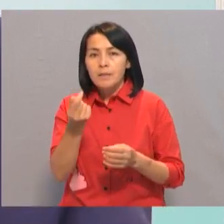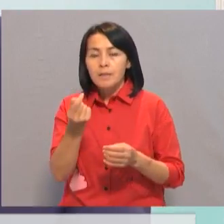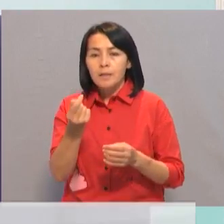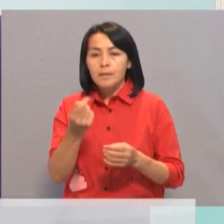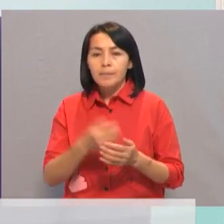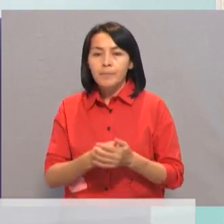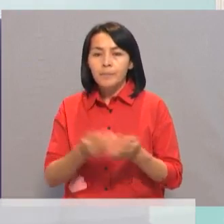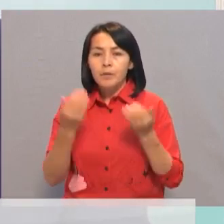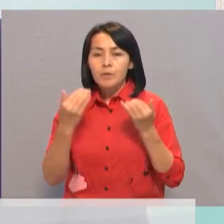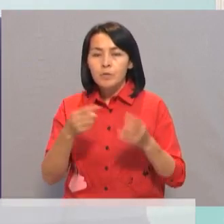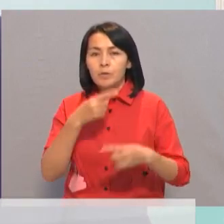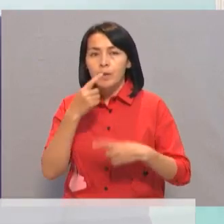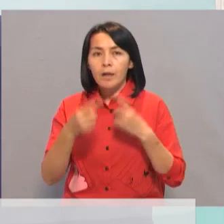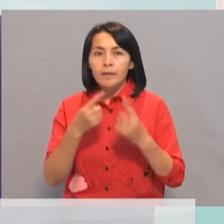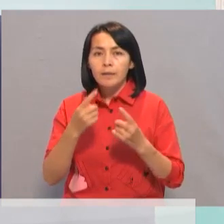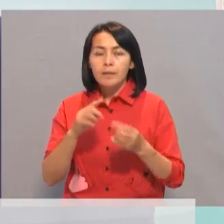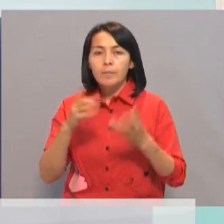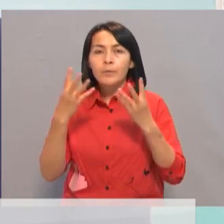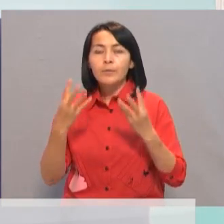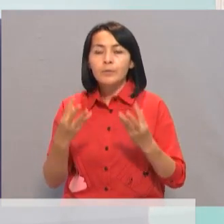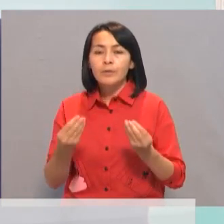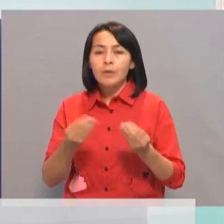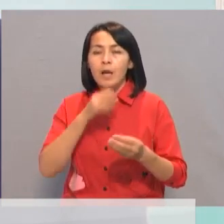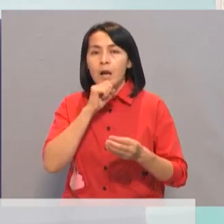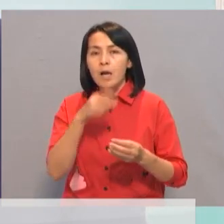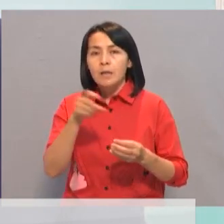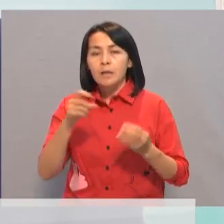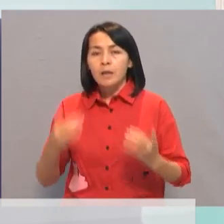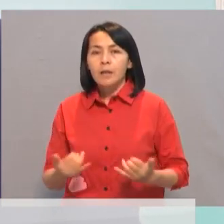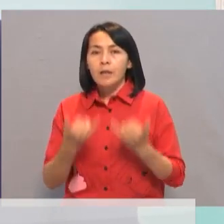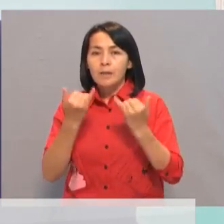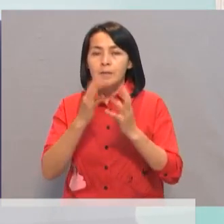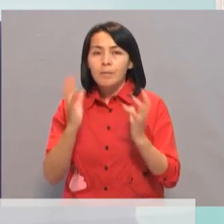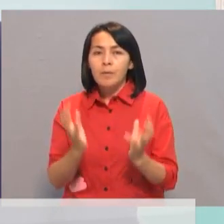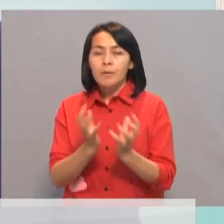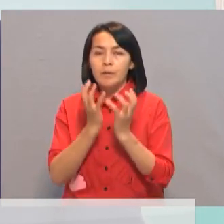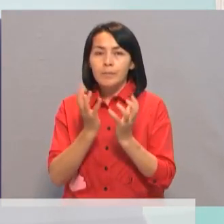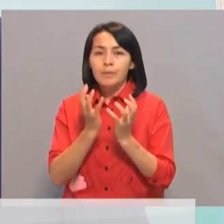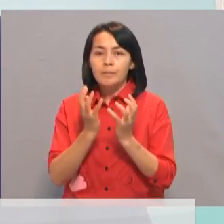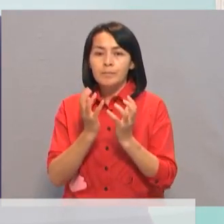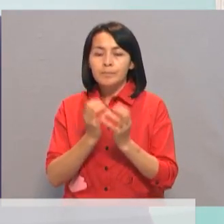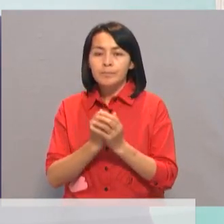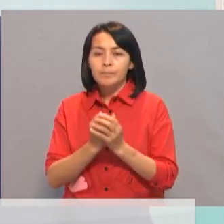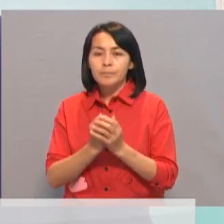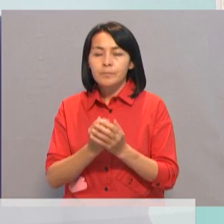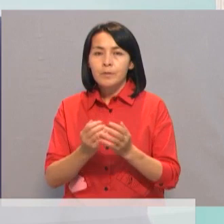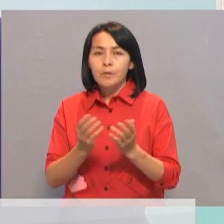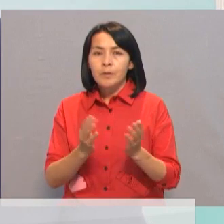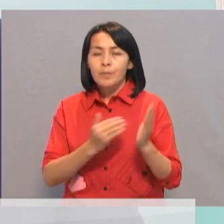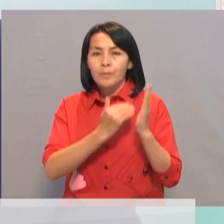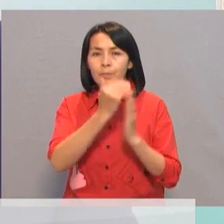деп. Сол айтқандай, бір күнде болса қарттарды қатты сыйлап, құрметтеп Төрдің